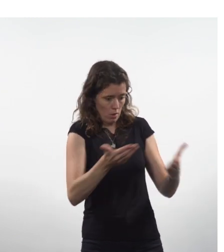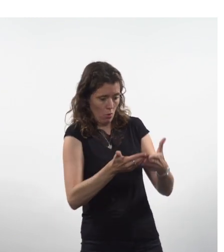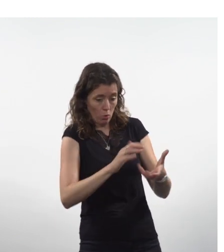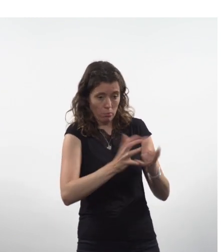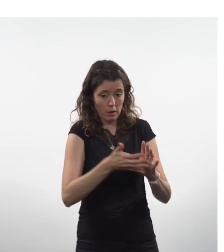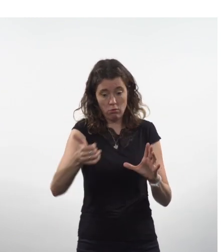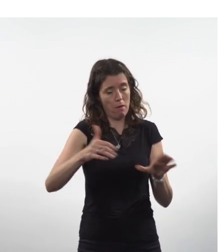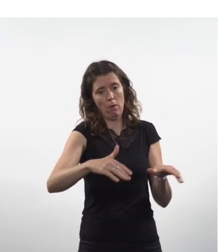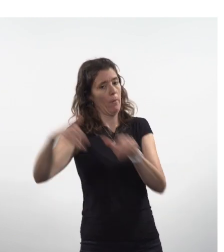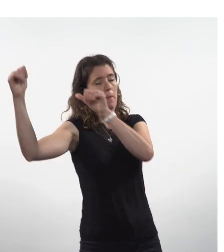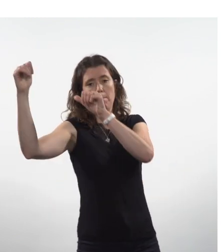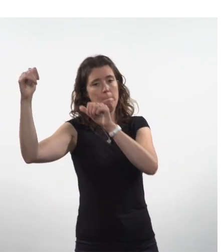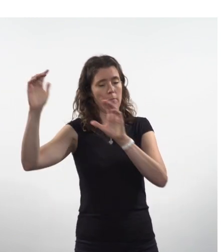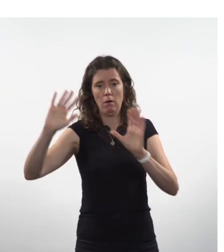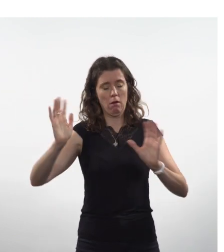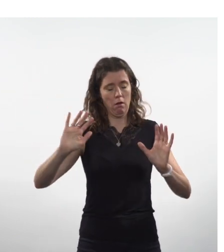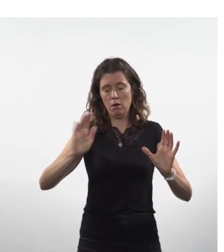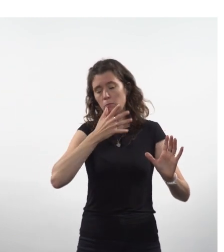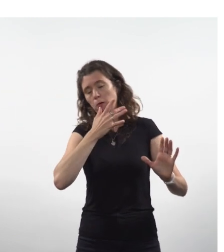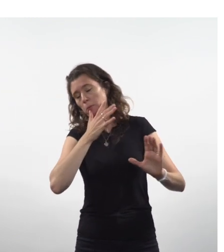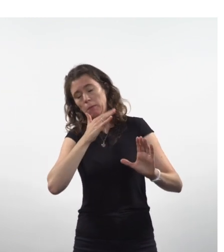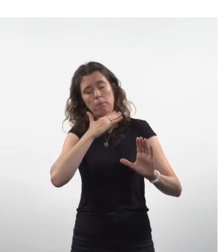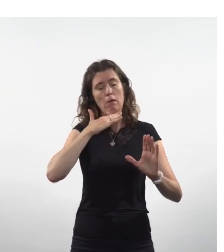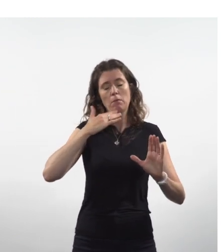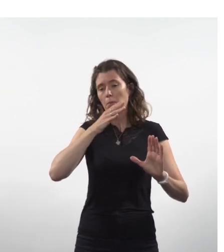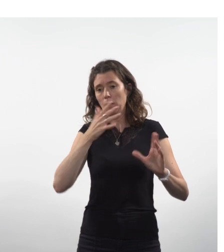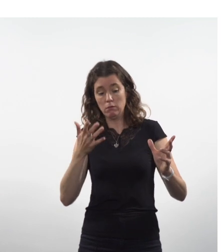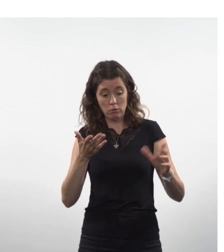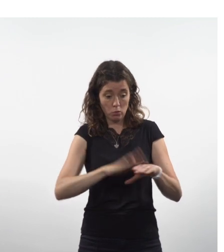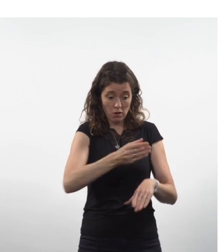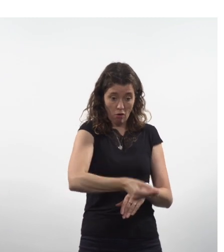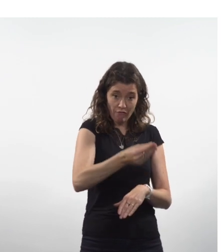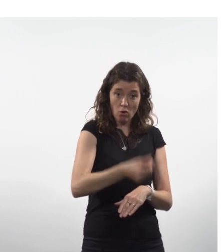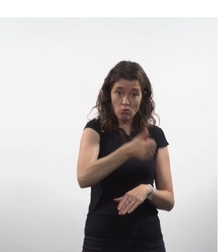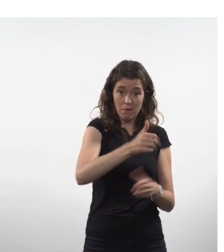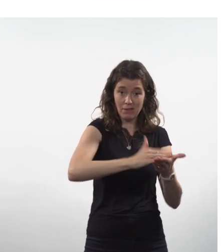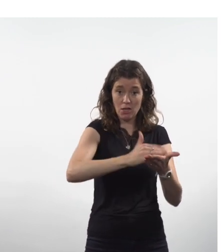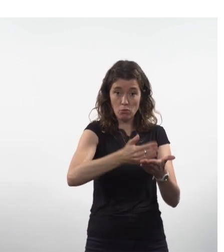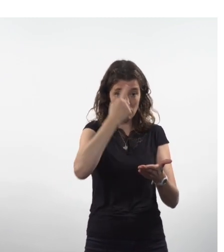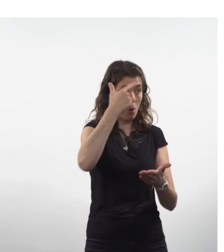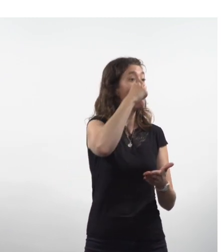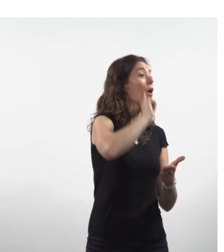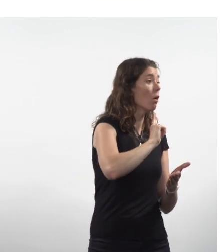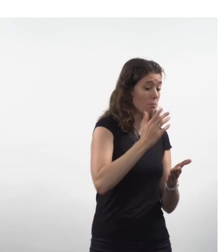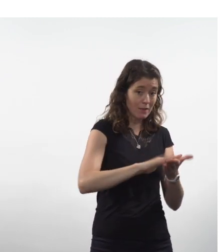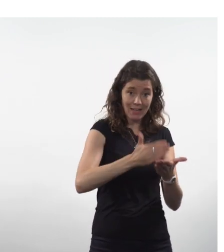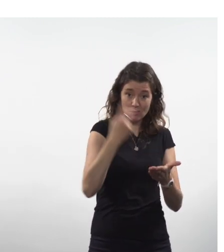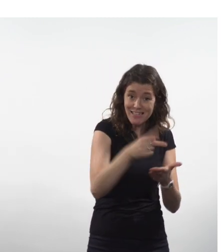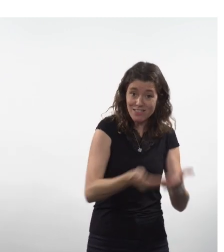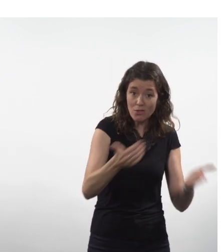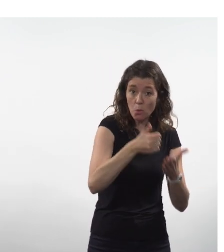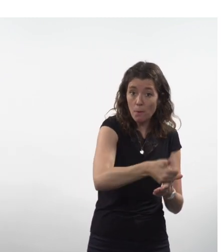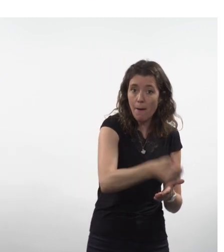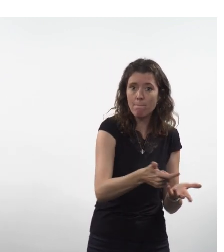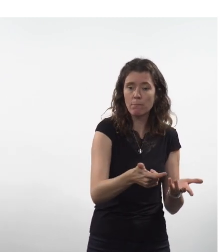s'est retiré du jeu en disant je ne peux plus, je ne peux plus. Et c'est l'enfant qui traduisait pour ses parents et qui traduisait sa propre situation